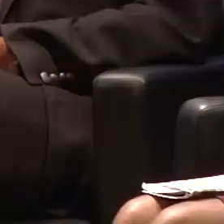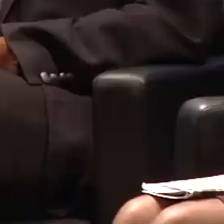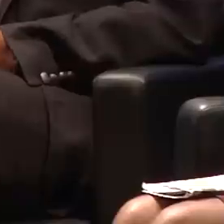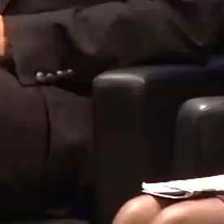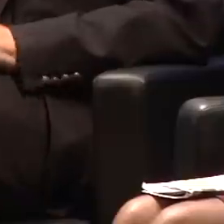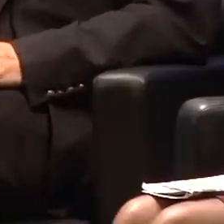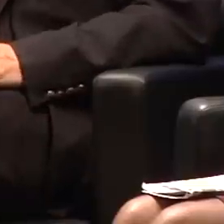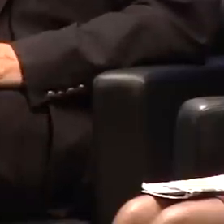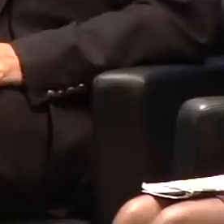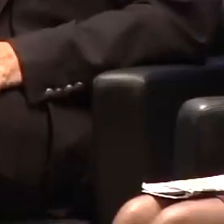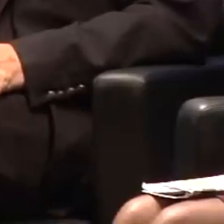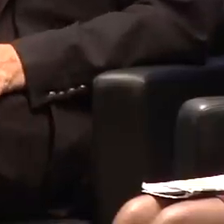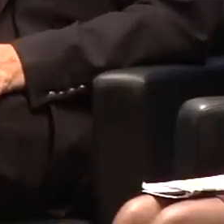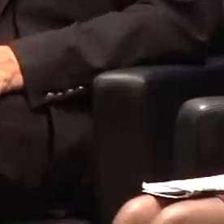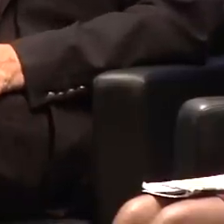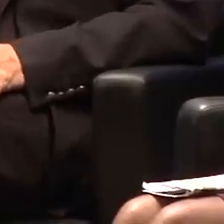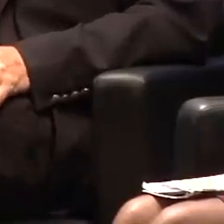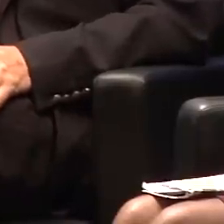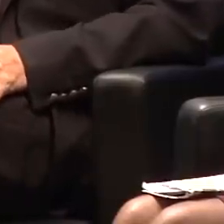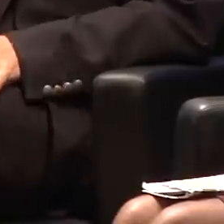d'années maintenant?